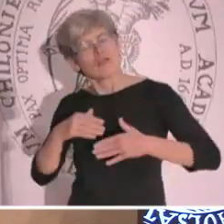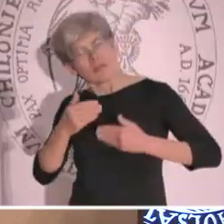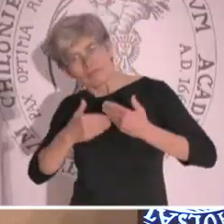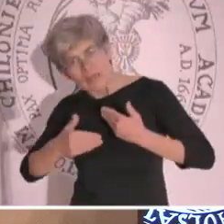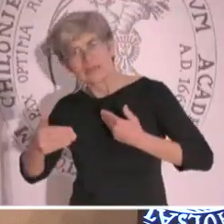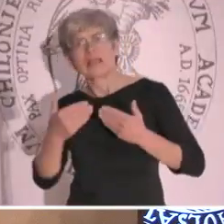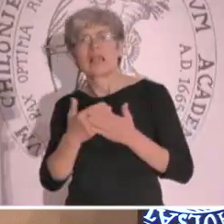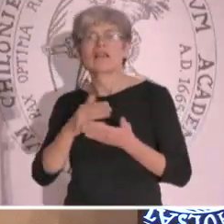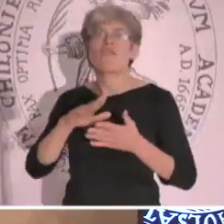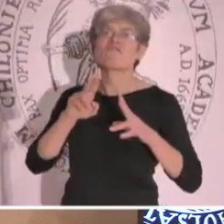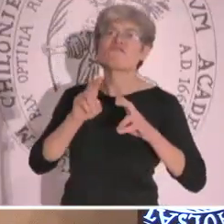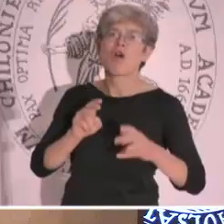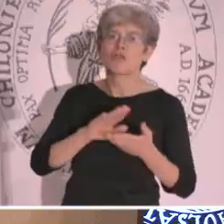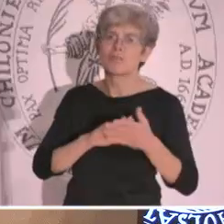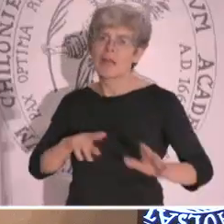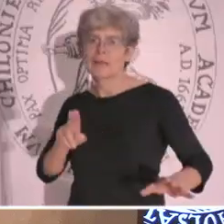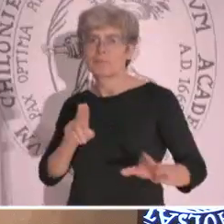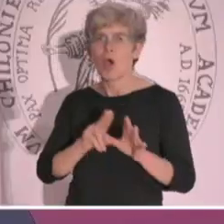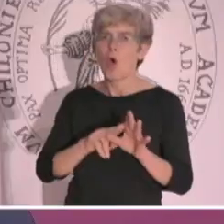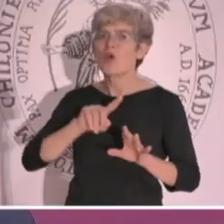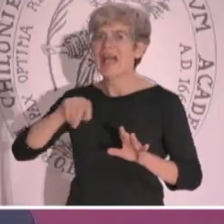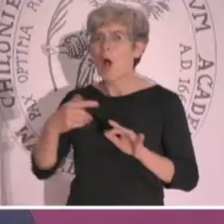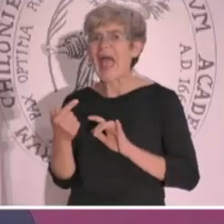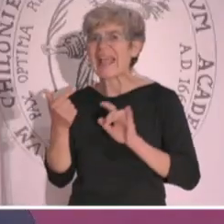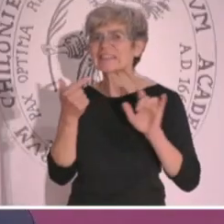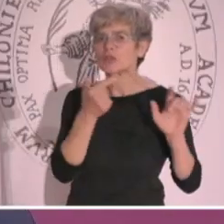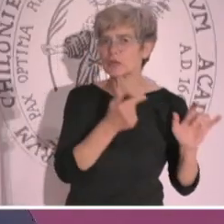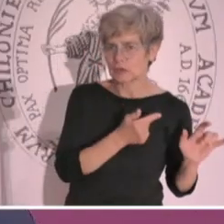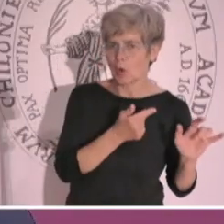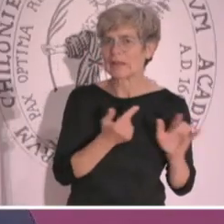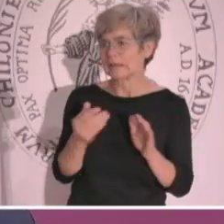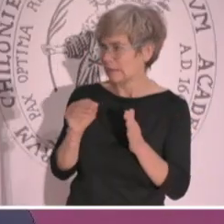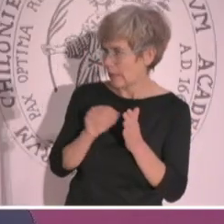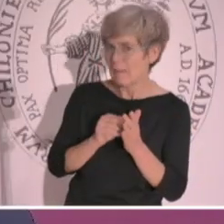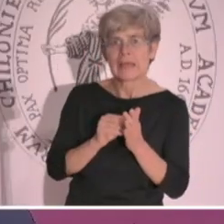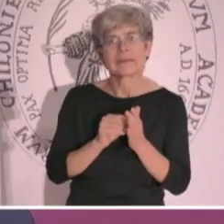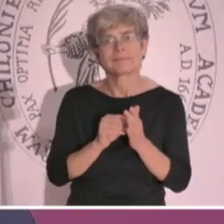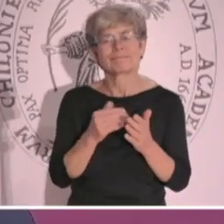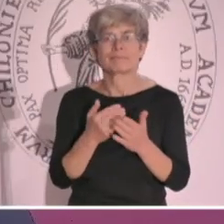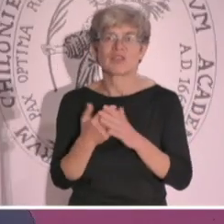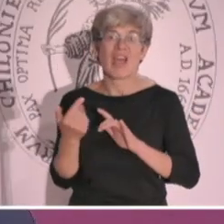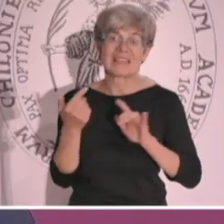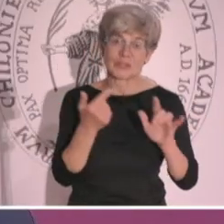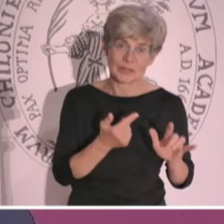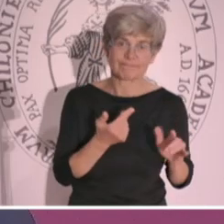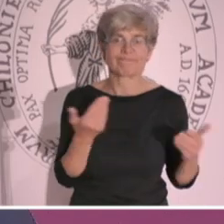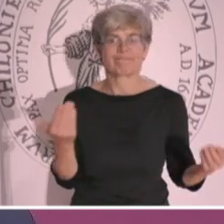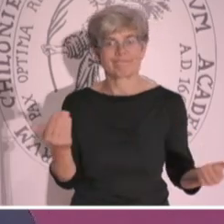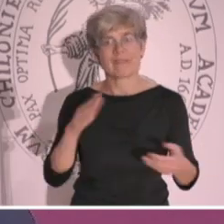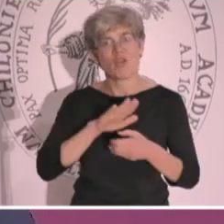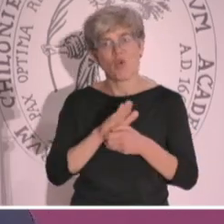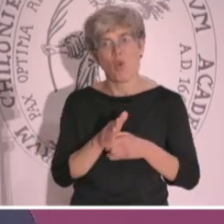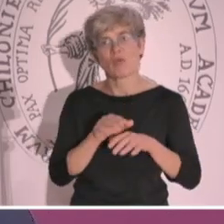in Exkursionen eingebunden. Exkursionen gerade, das wäre das, was uns über die Corona-Pandemie etwas reduziert